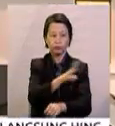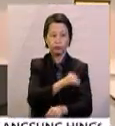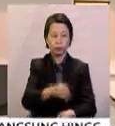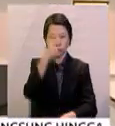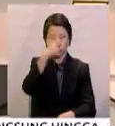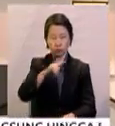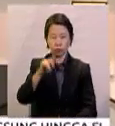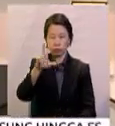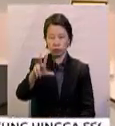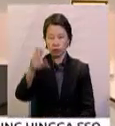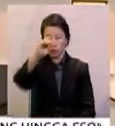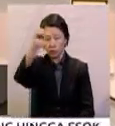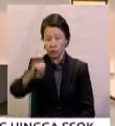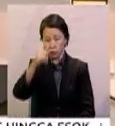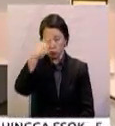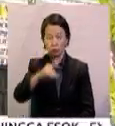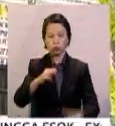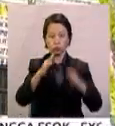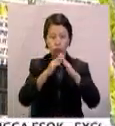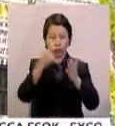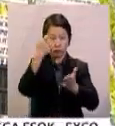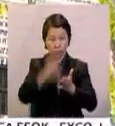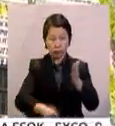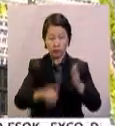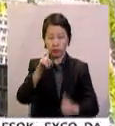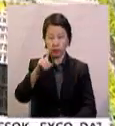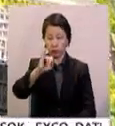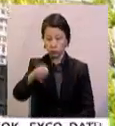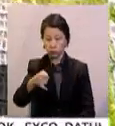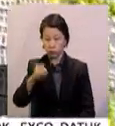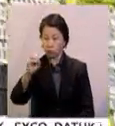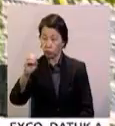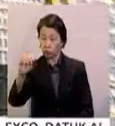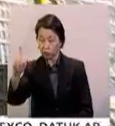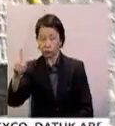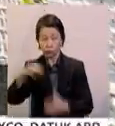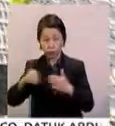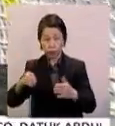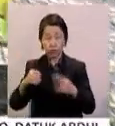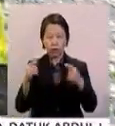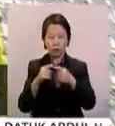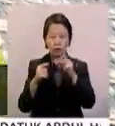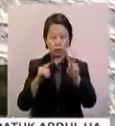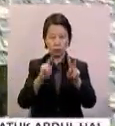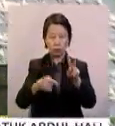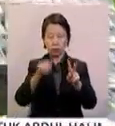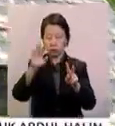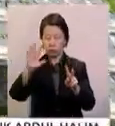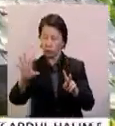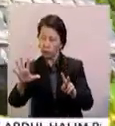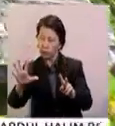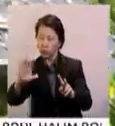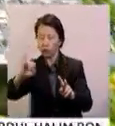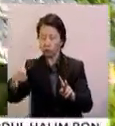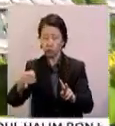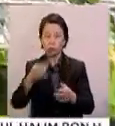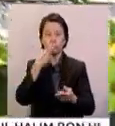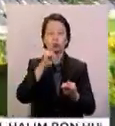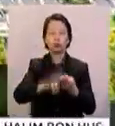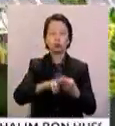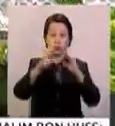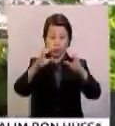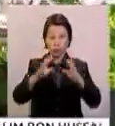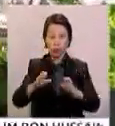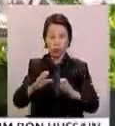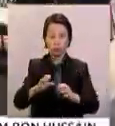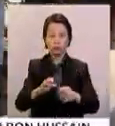manakala 3% bagi rumah berharga dari RM1 juta hingga RM2.5 juta. Surat cara